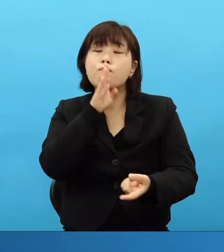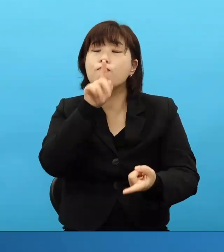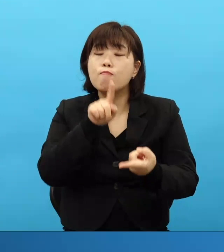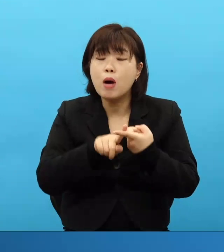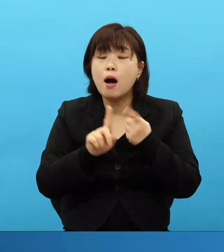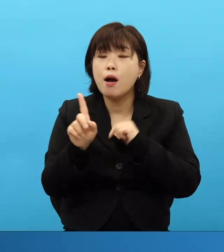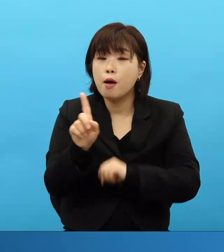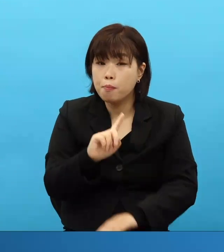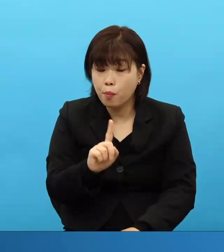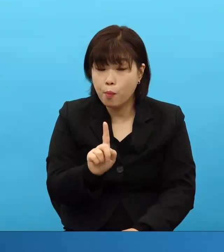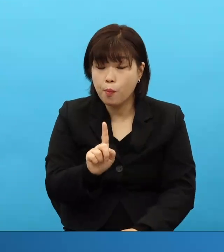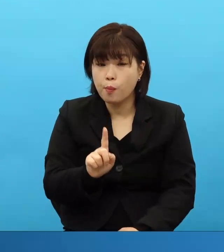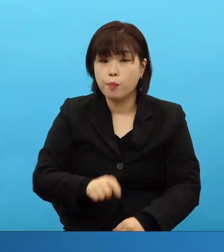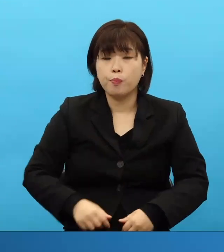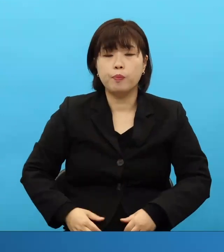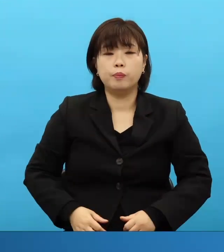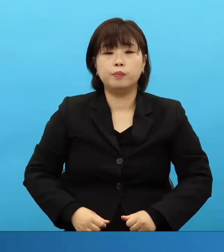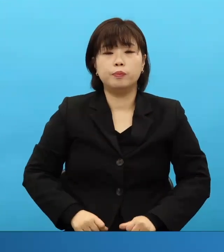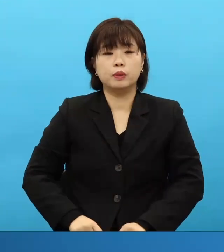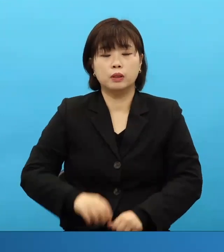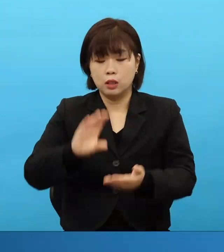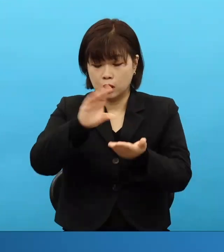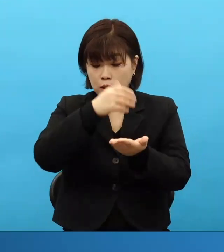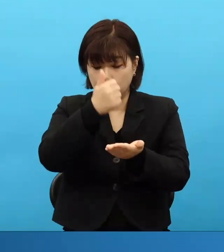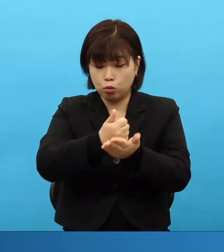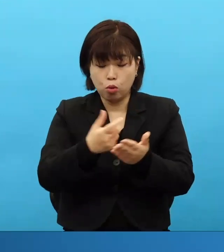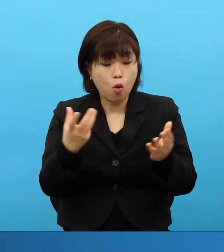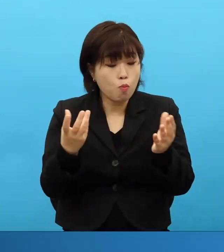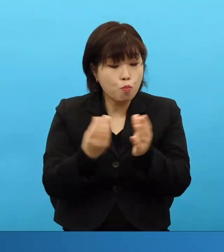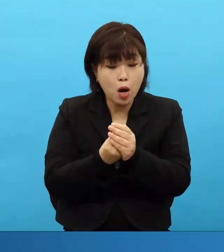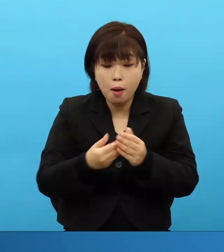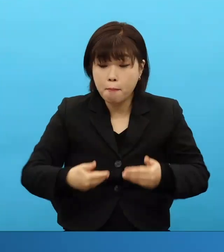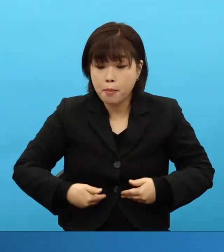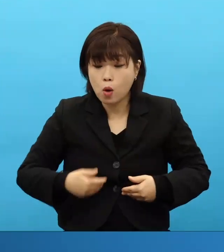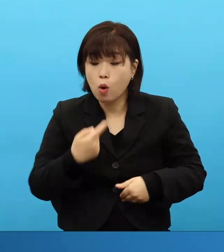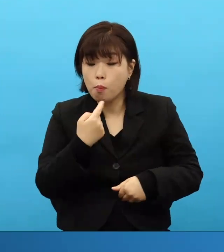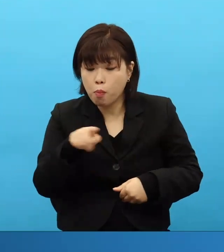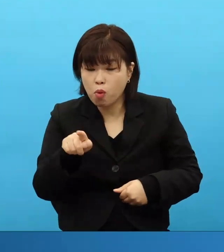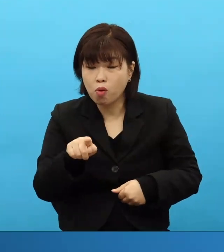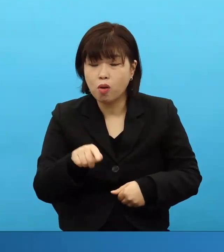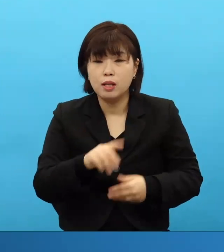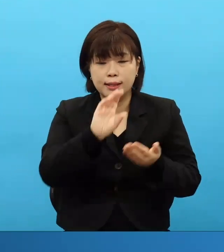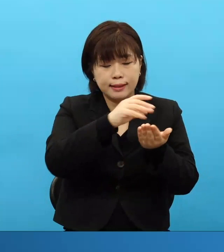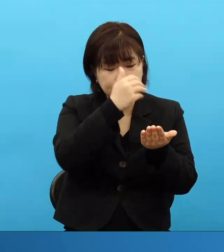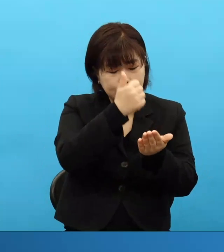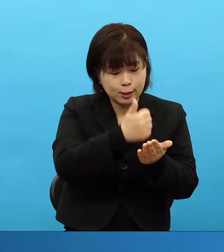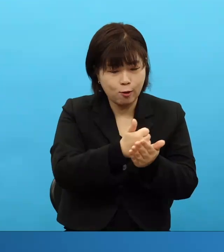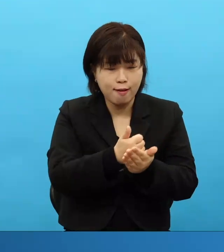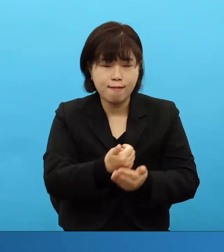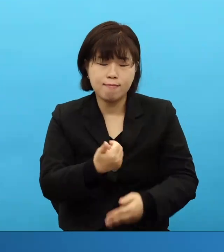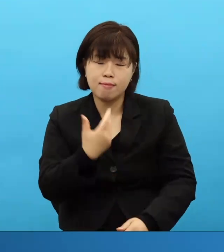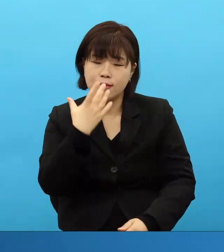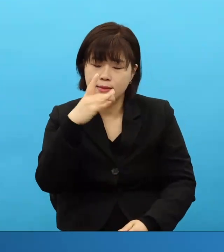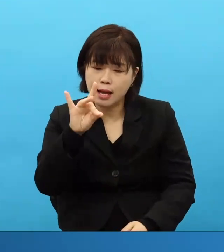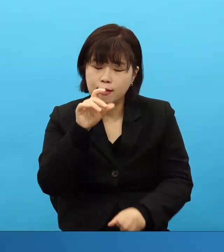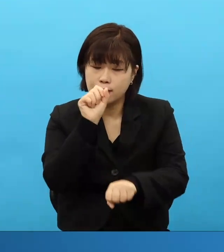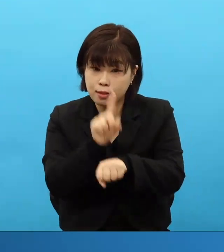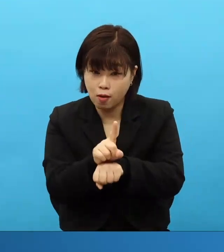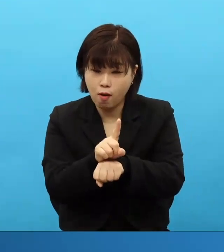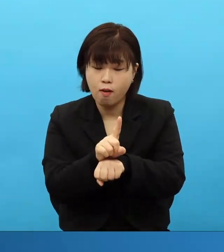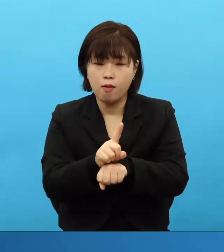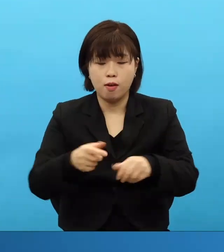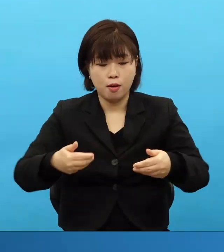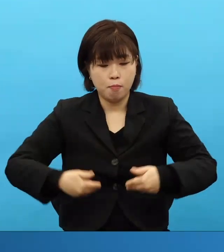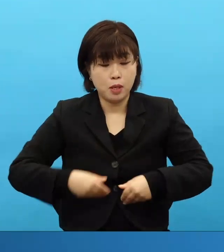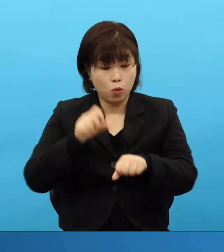그리스도의 필연성. It's talking about the 그리스도의 inevitability of Christ. 절대성. It's talking about 볼 수 the absoluteness of Christ. We need to see that. 억지로 교회오란 말 아닙니다. Now we're not trying to force you to go to